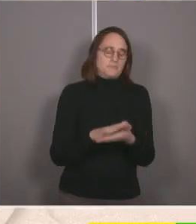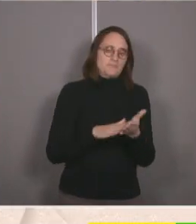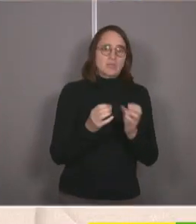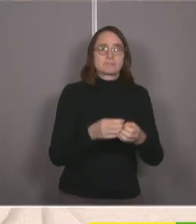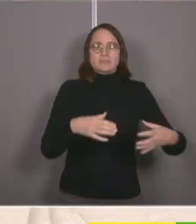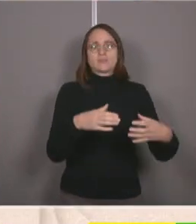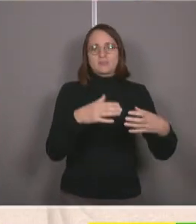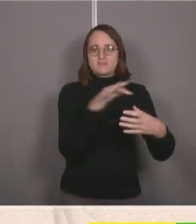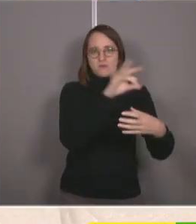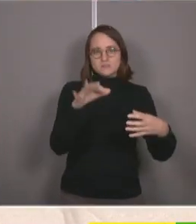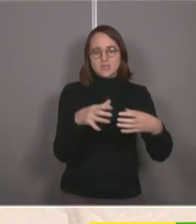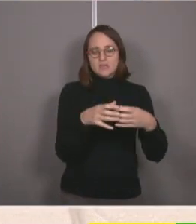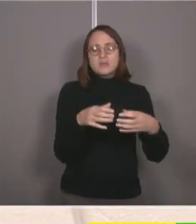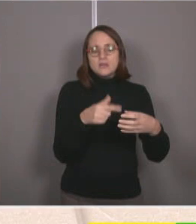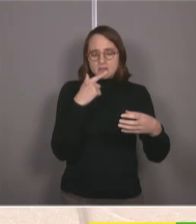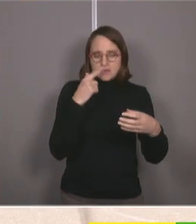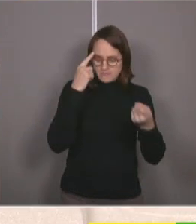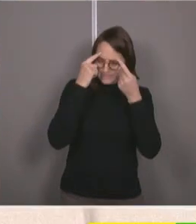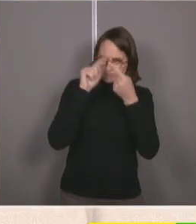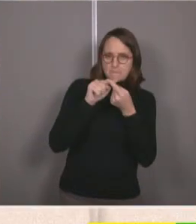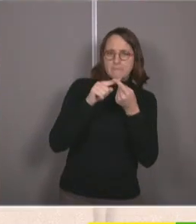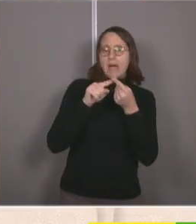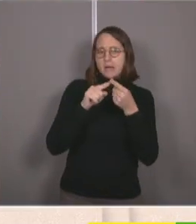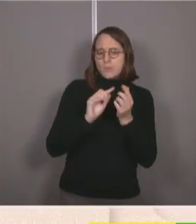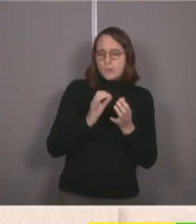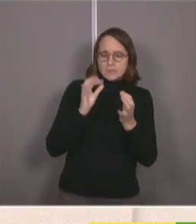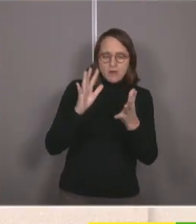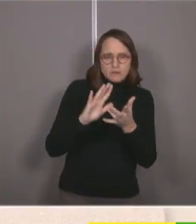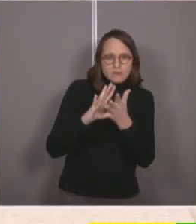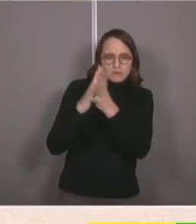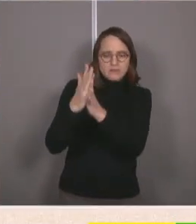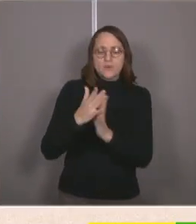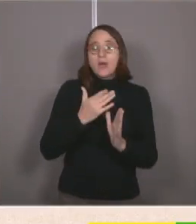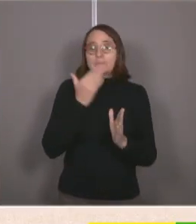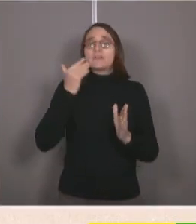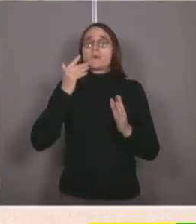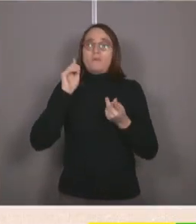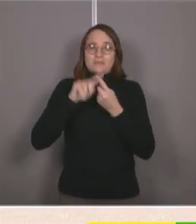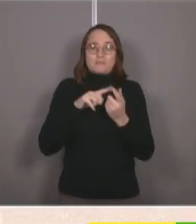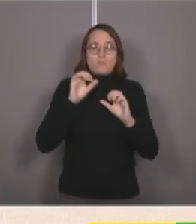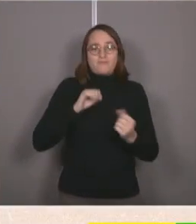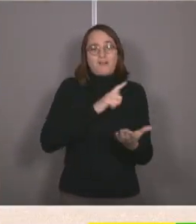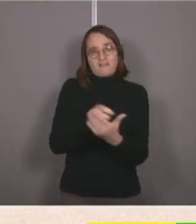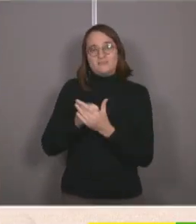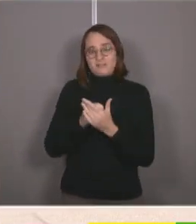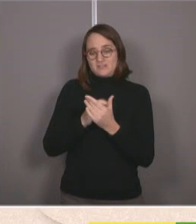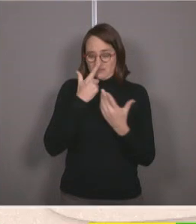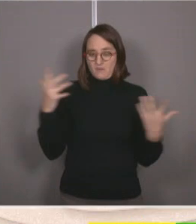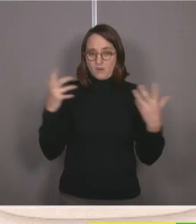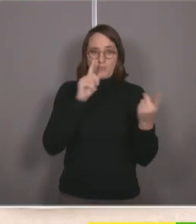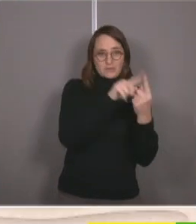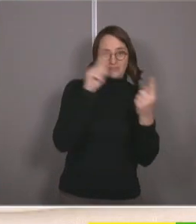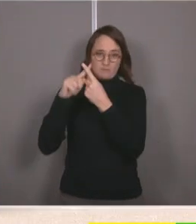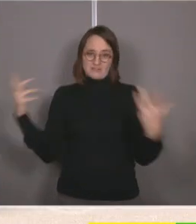la question de la transition écologique, l'amélioration du pouvoir d'achat et cette transition sont des objectifs compatibles. Pour